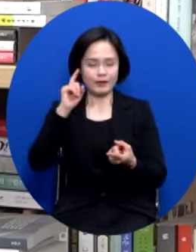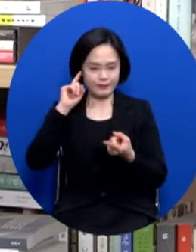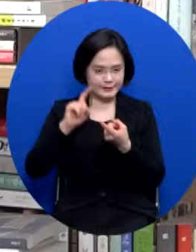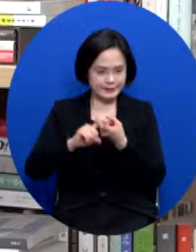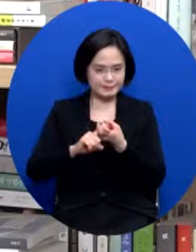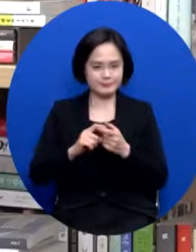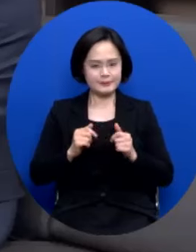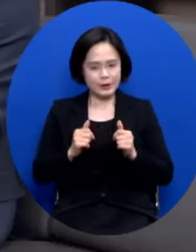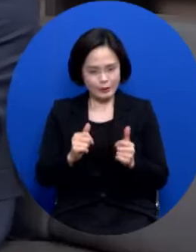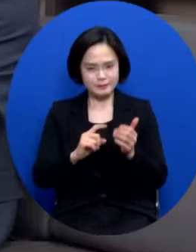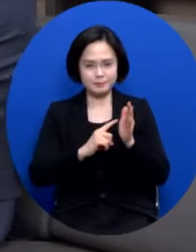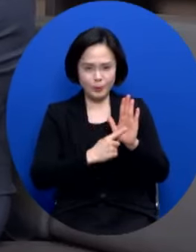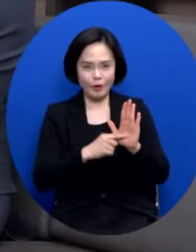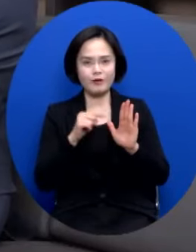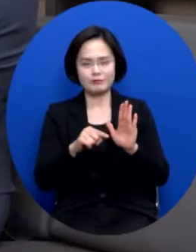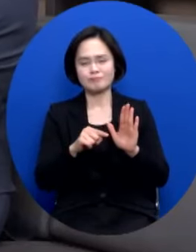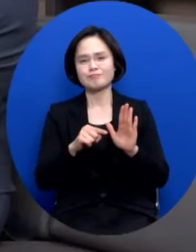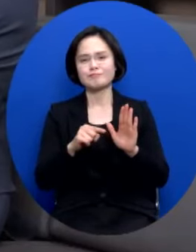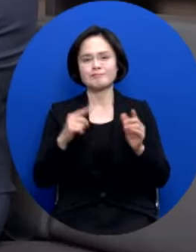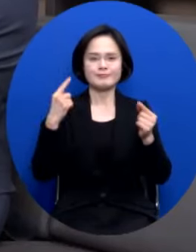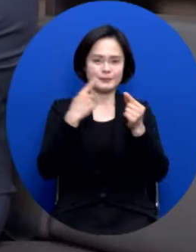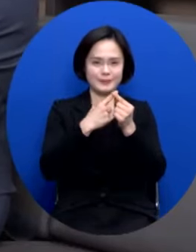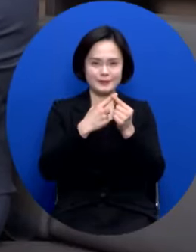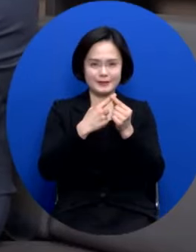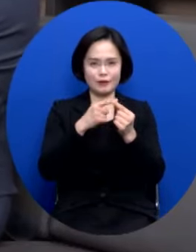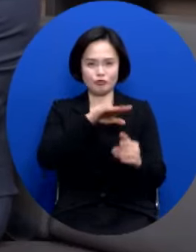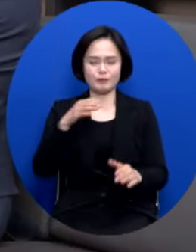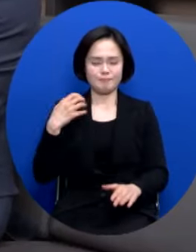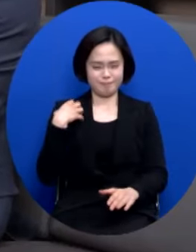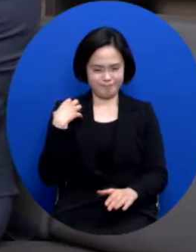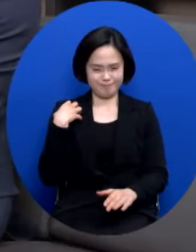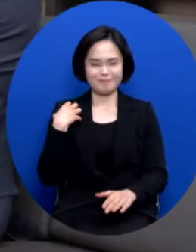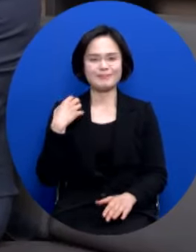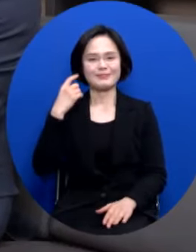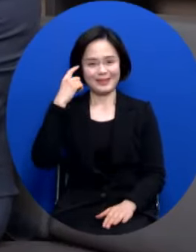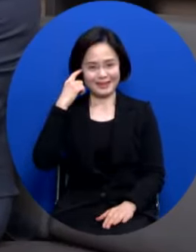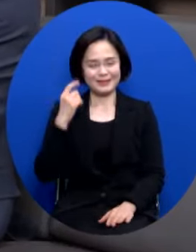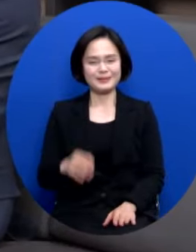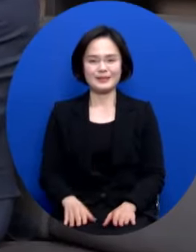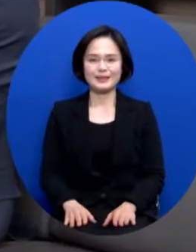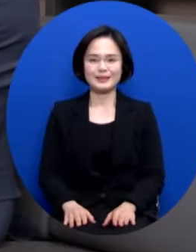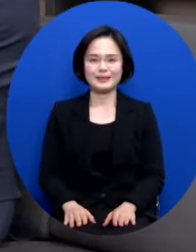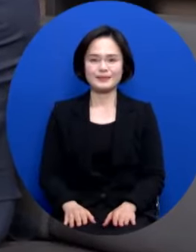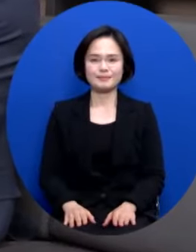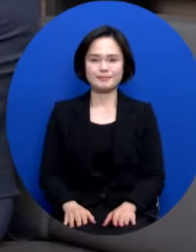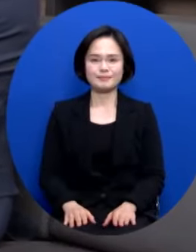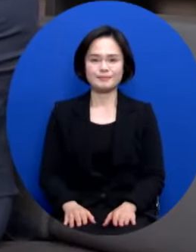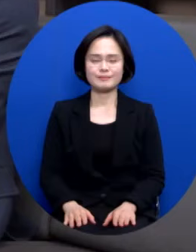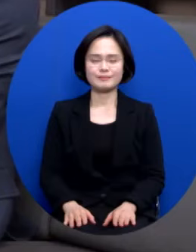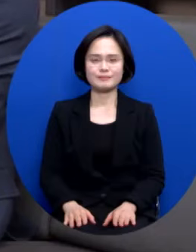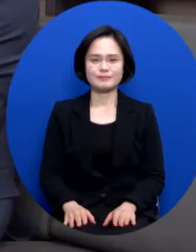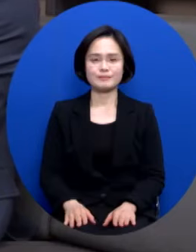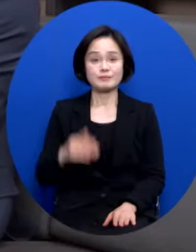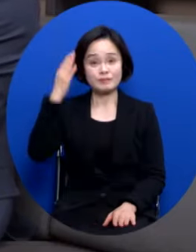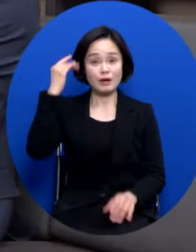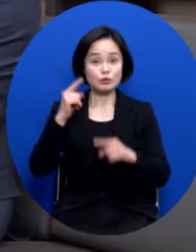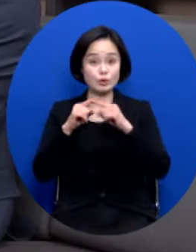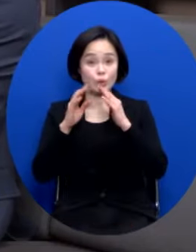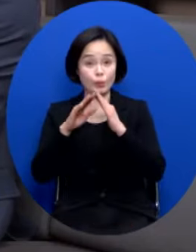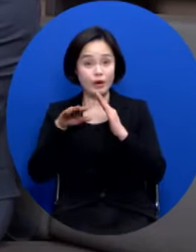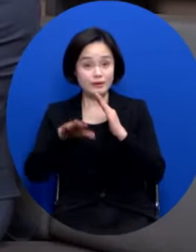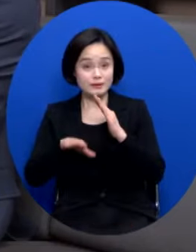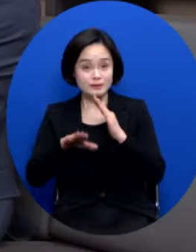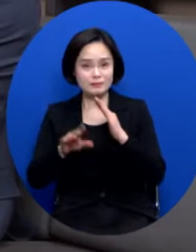생각이 듭니다. 네. 이 디지털 환경 변화로 목회 환경이 많이 변화하고 있습니다. 그렇죠. 한국교도 굉장히 민감하게